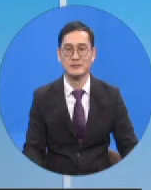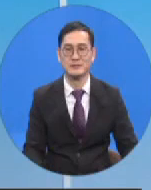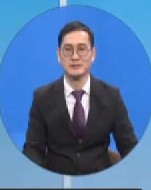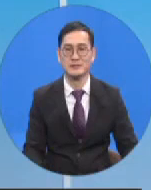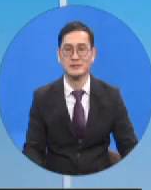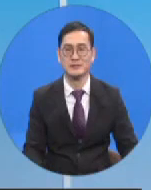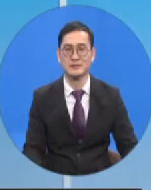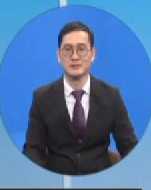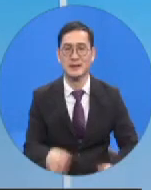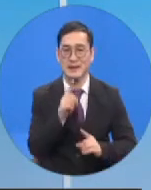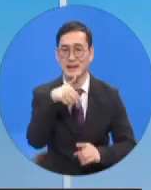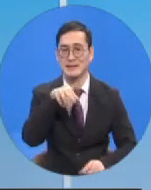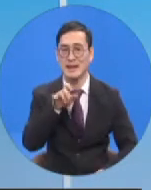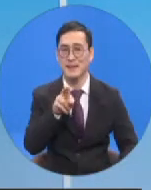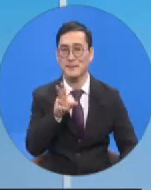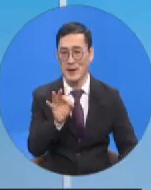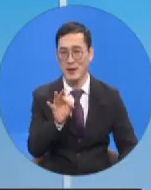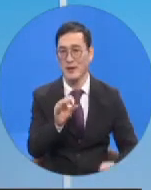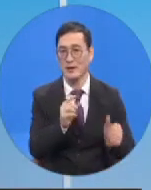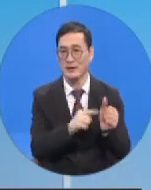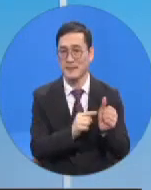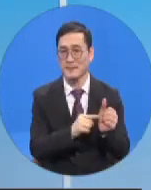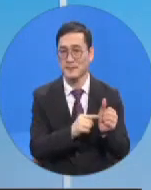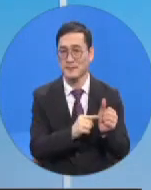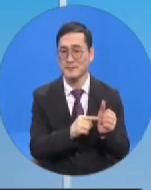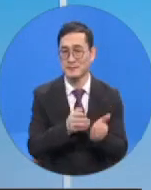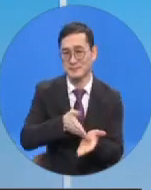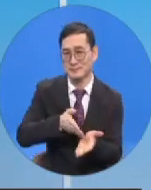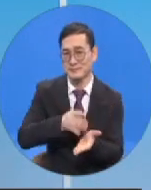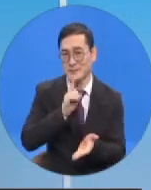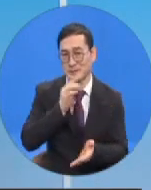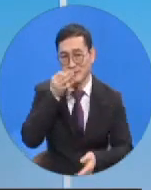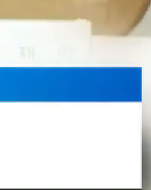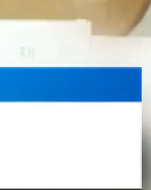했는지, 천만 원을 왜 주자고 했는지 직접 한번 들어보실까요?